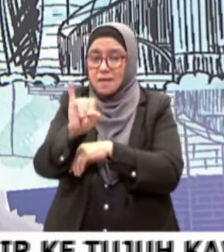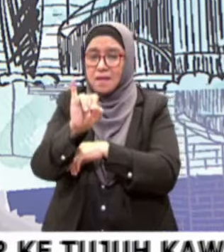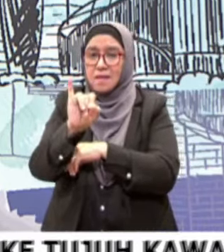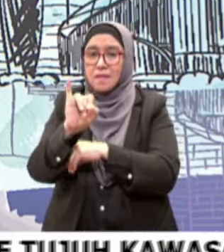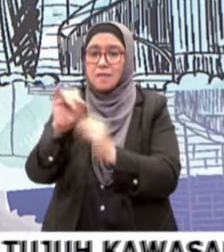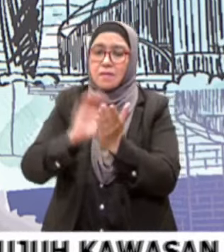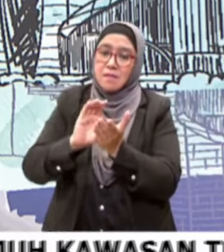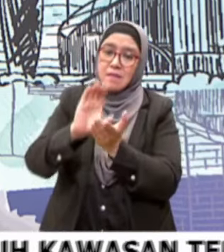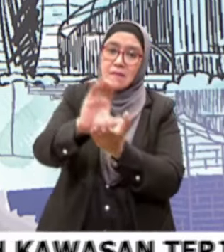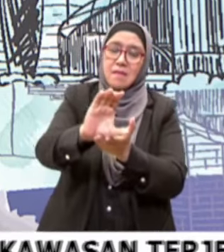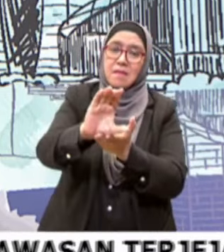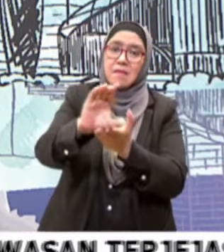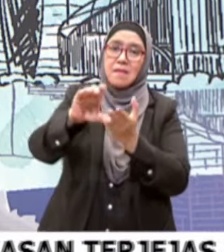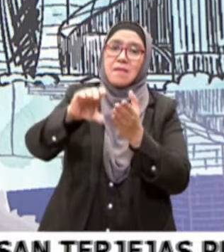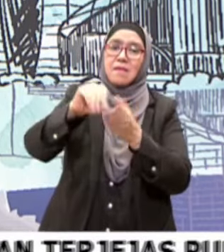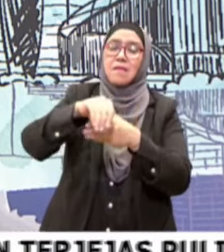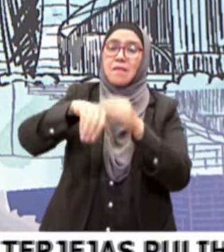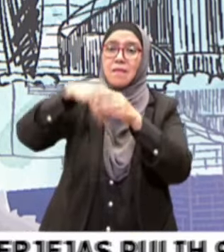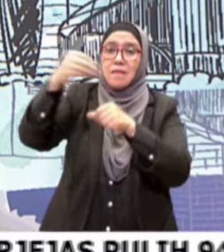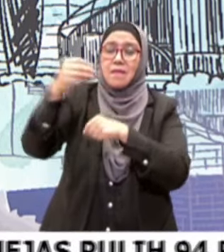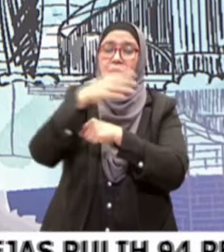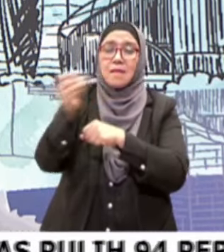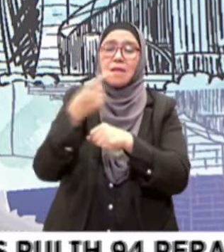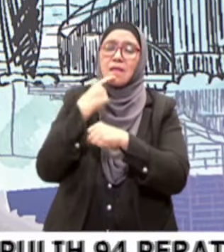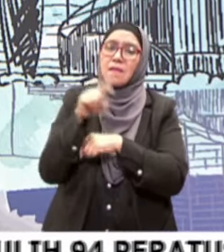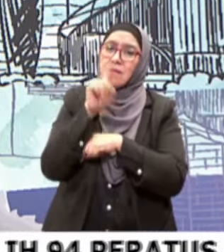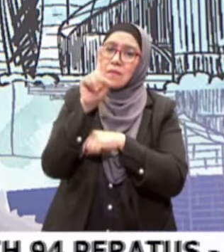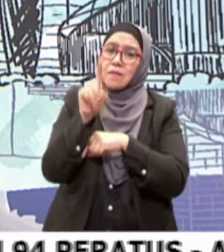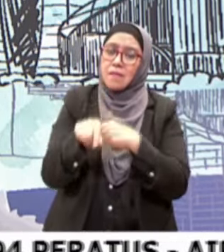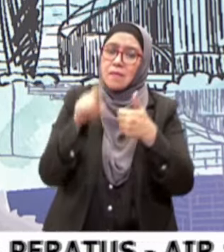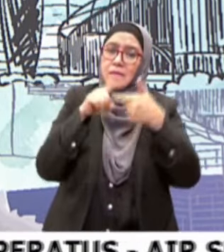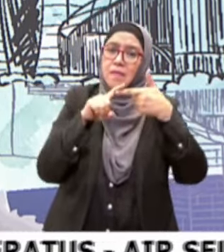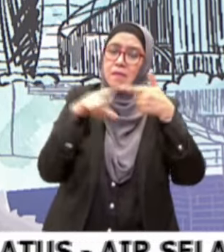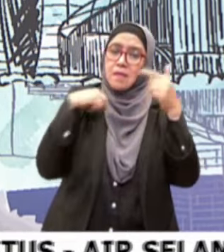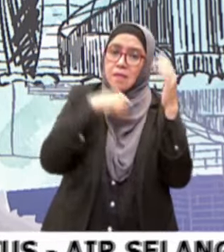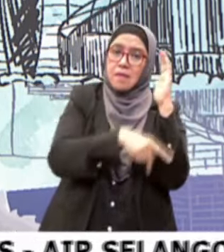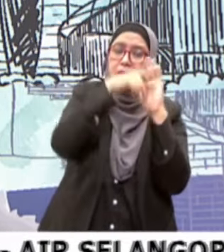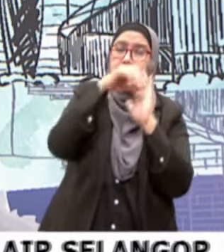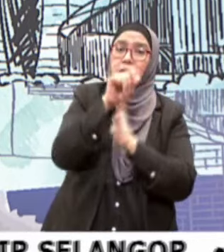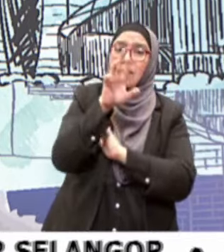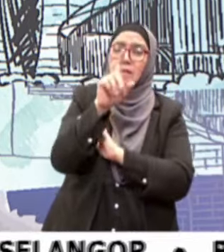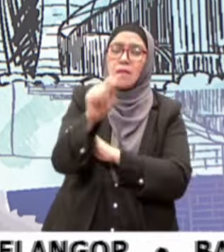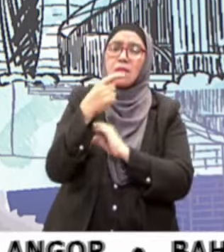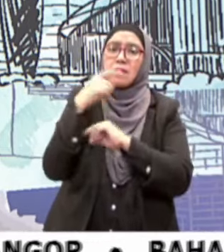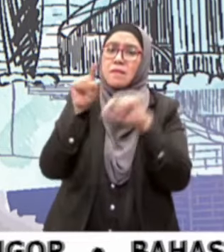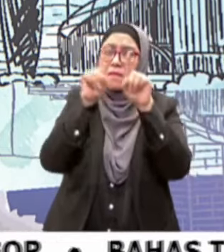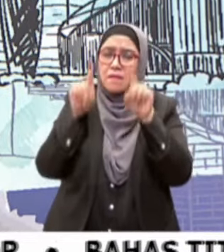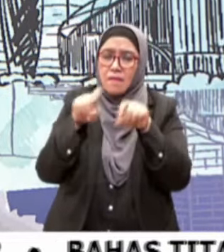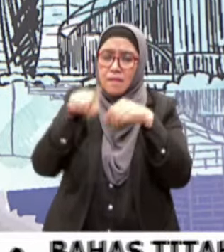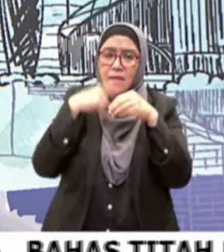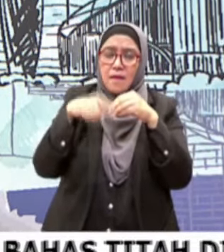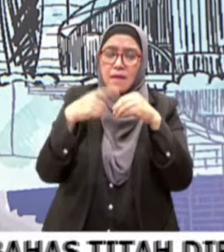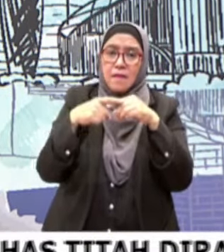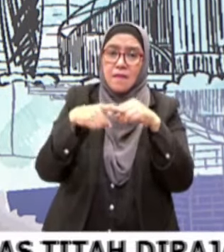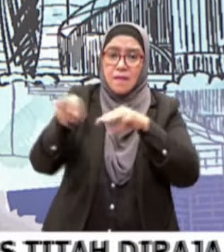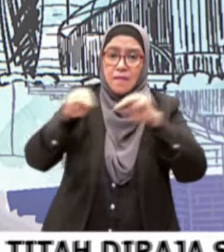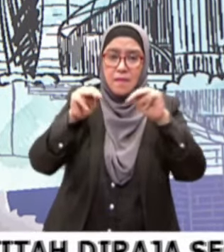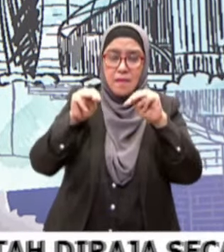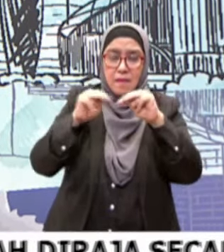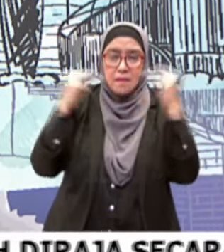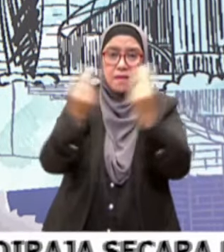merupakan ahli-pali melarut meminta menteri ekonomi menyatakan perincian sarana dan tindakan ekonomi negara dan